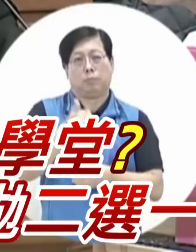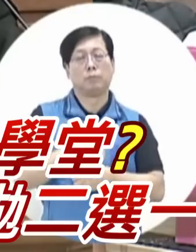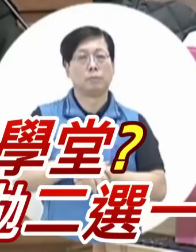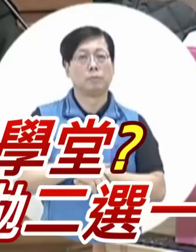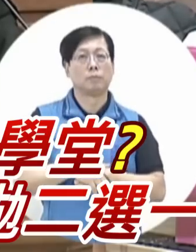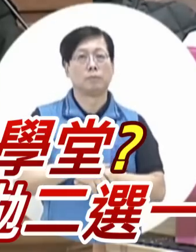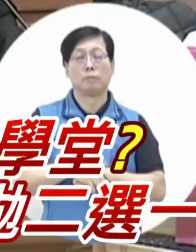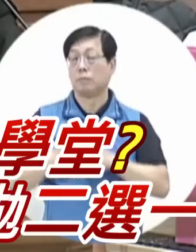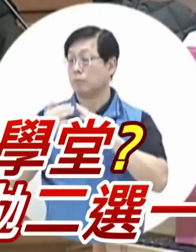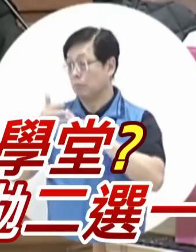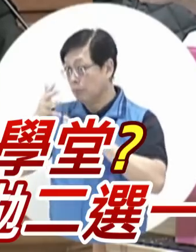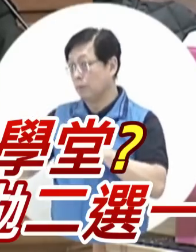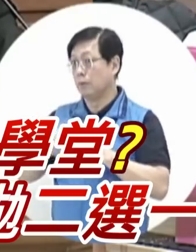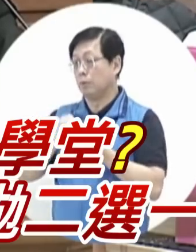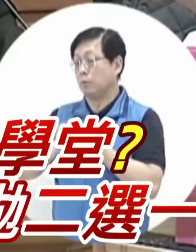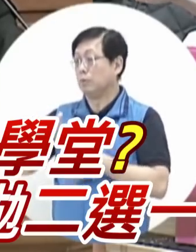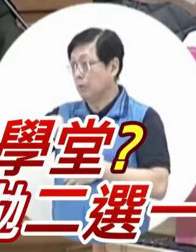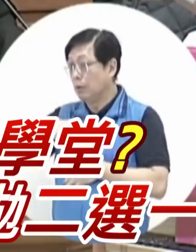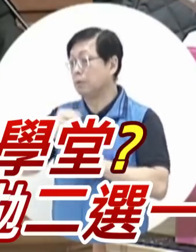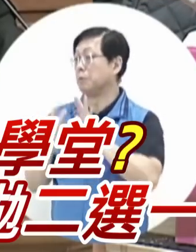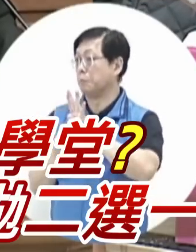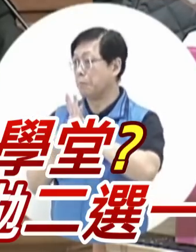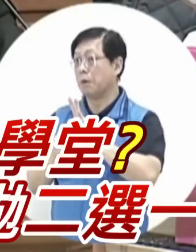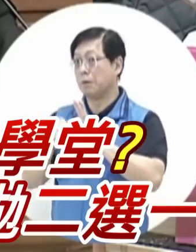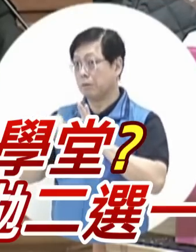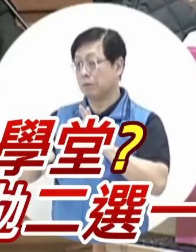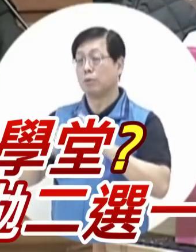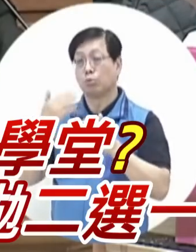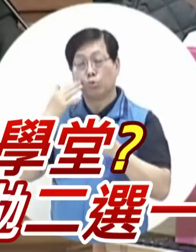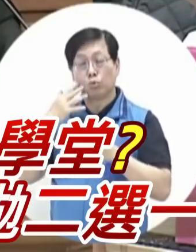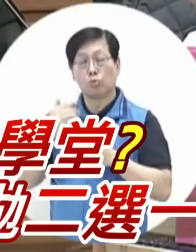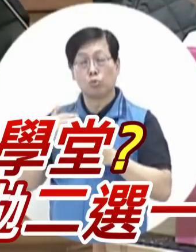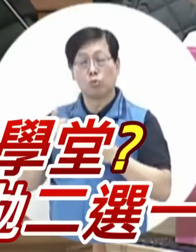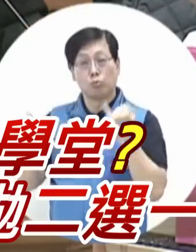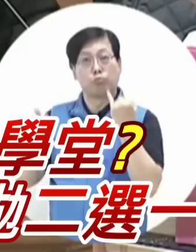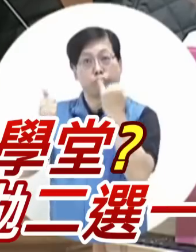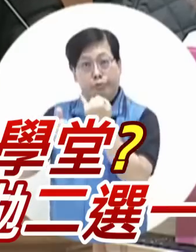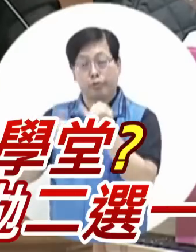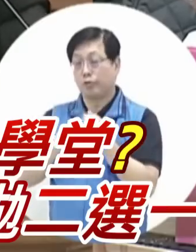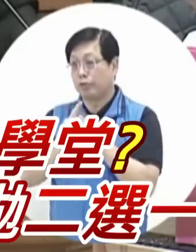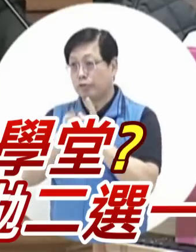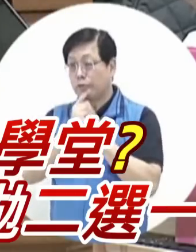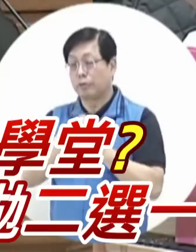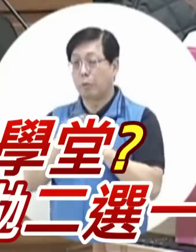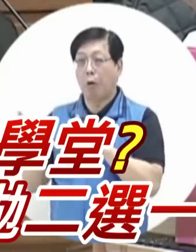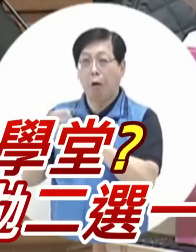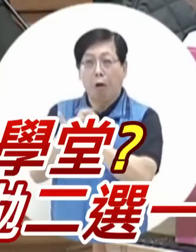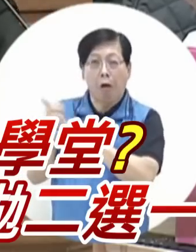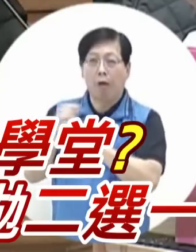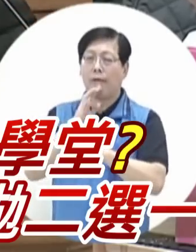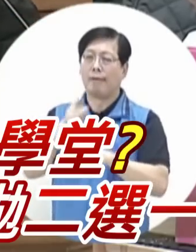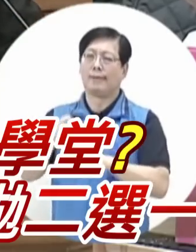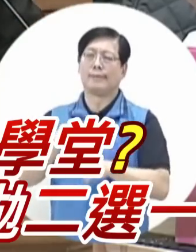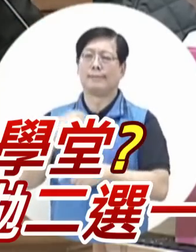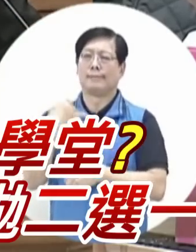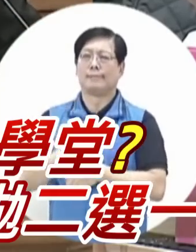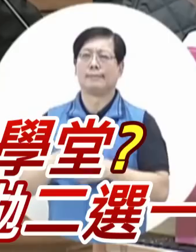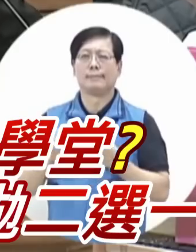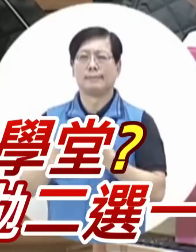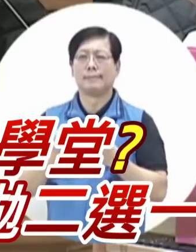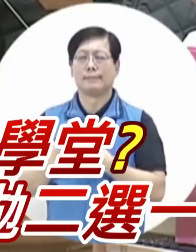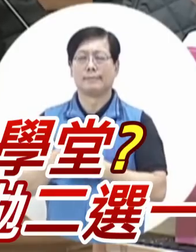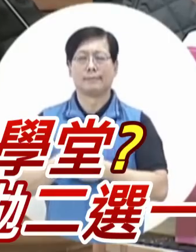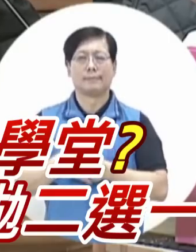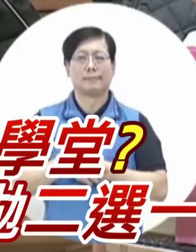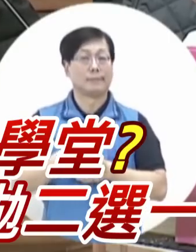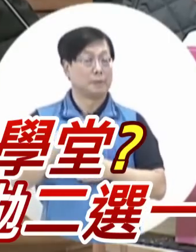市长我用谈恋爱来举例，在一段关系里面哈，顾左右而言他，就是标准的渣男行为，你知道吗？ 不是选择题，